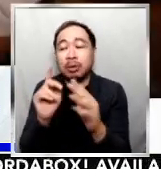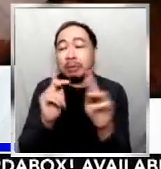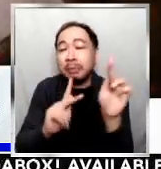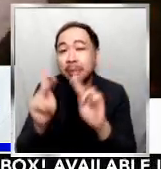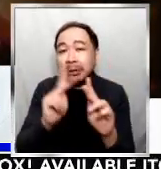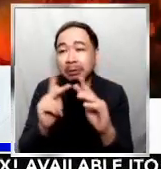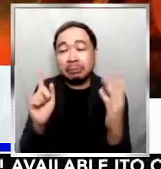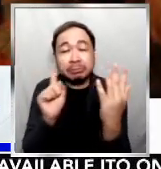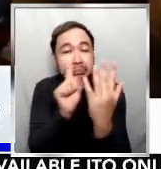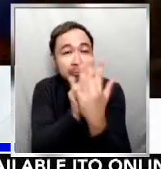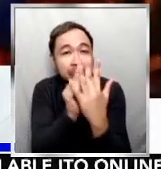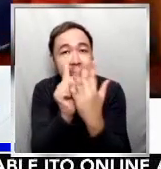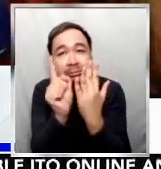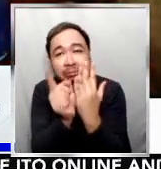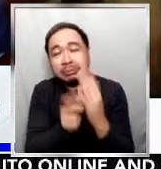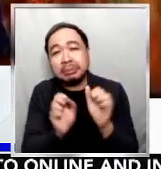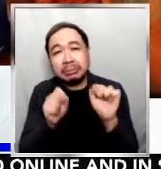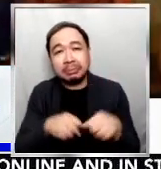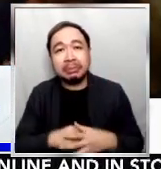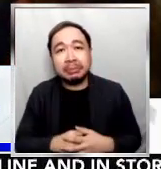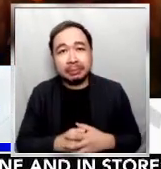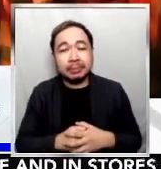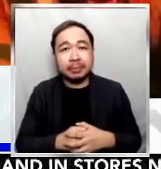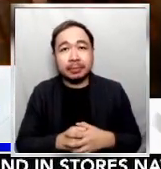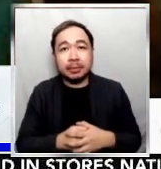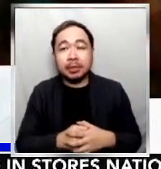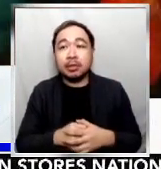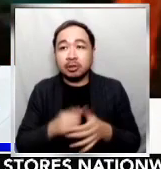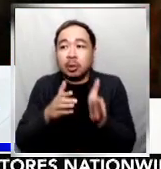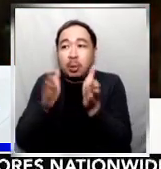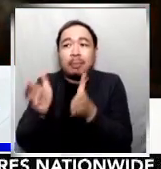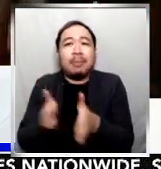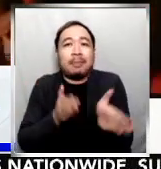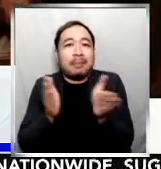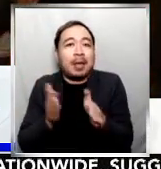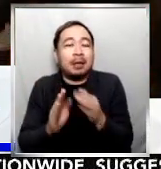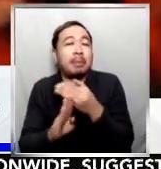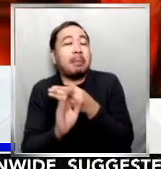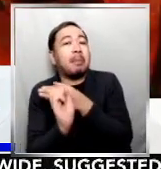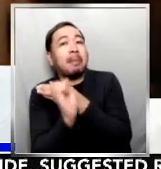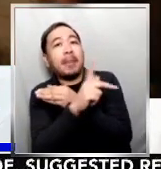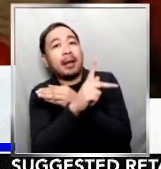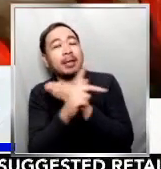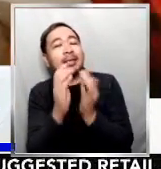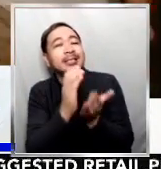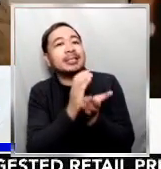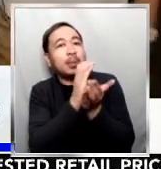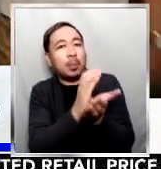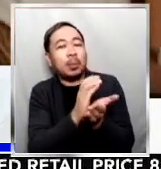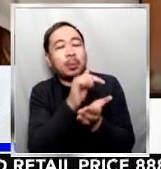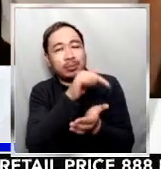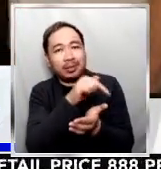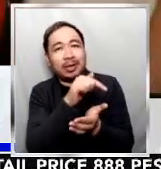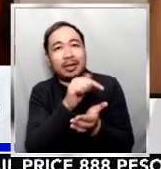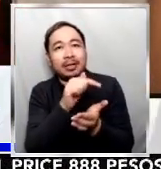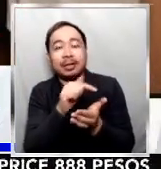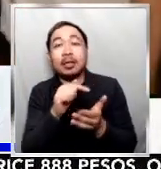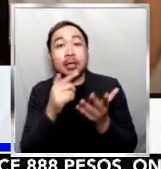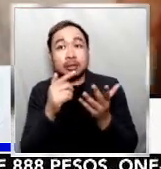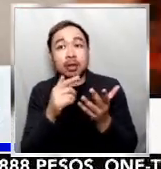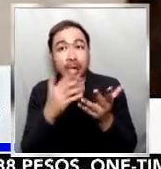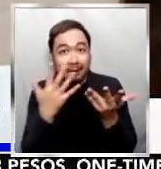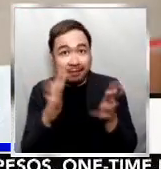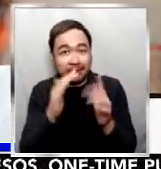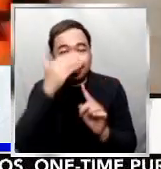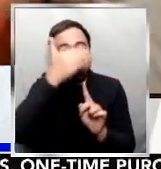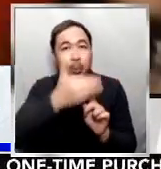namamalimos. Nakatakdang ibalik sa Zamboanga ang mga badyaw na nasagip pagkatapos ng kanilang quarantine habang sinampahan naman ang reklamong human trafficking ang naarestong